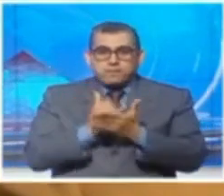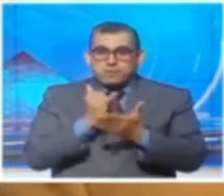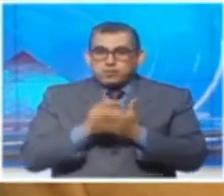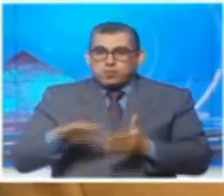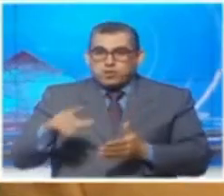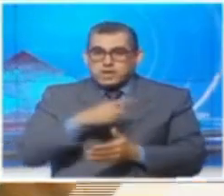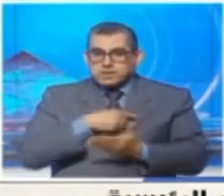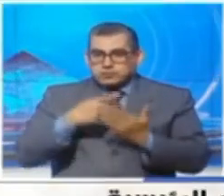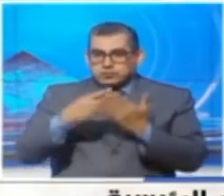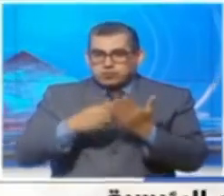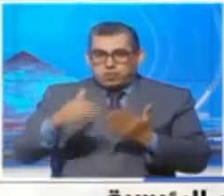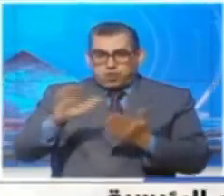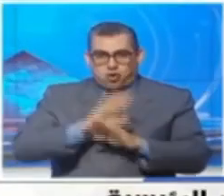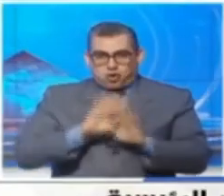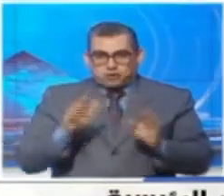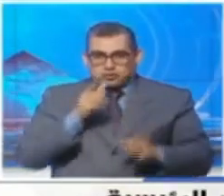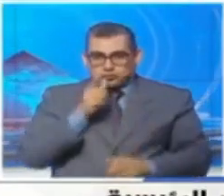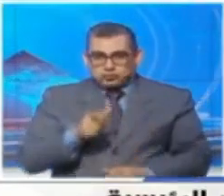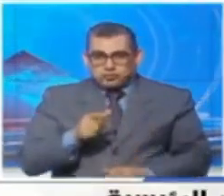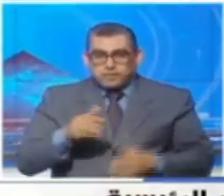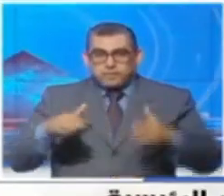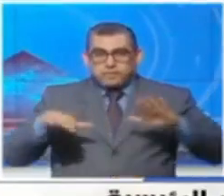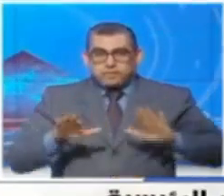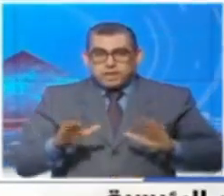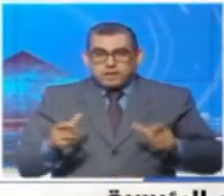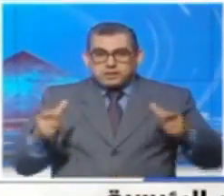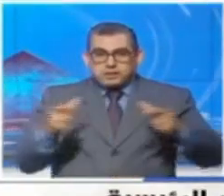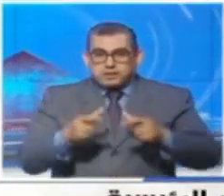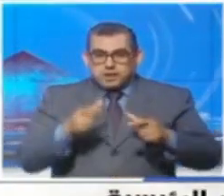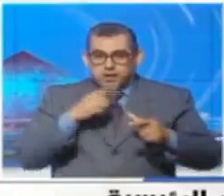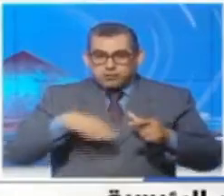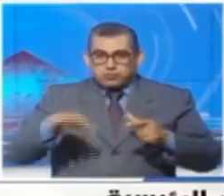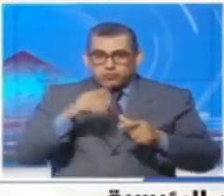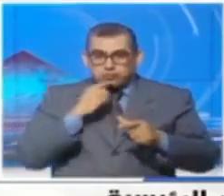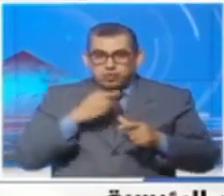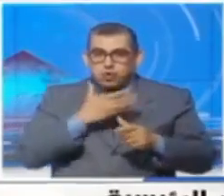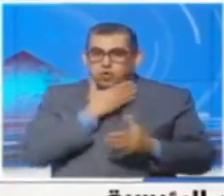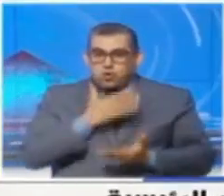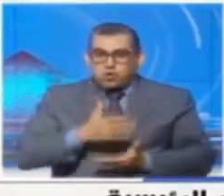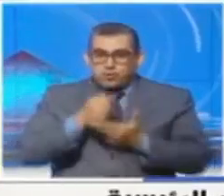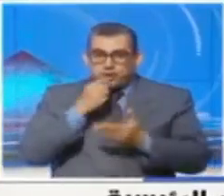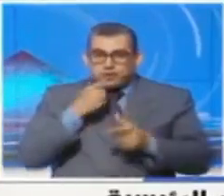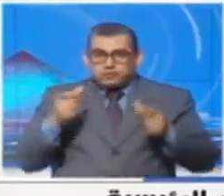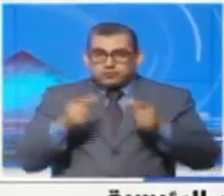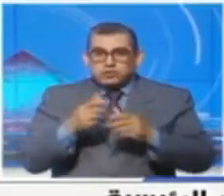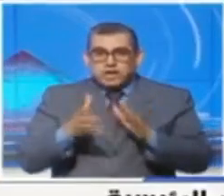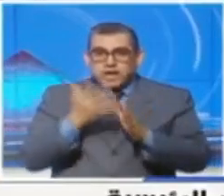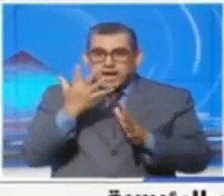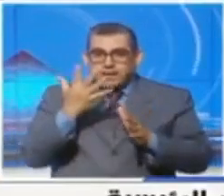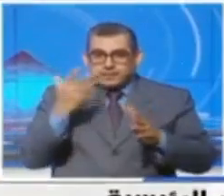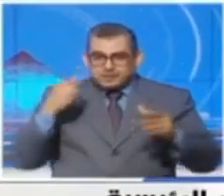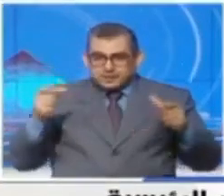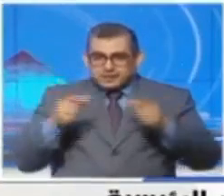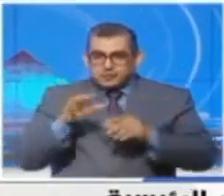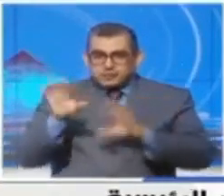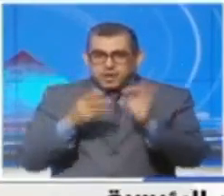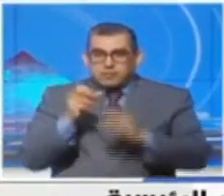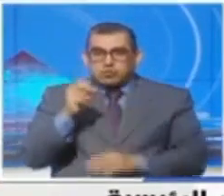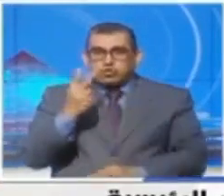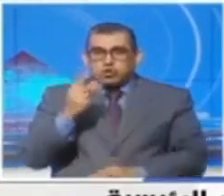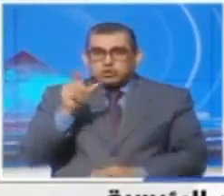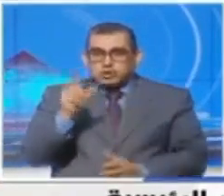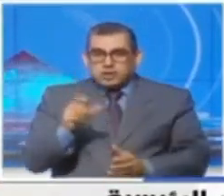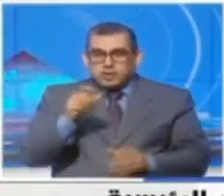اللي هيديروا هذه اللجان. وكان مجلس الأمناء قد استقر بالإجماع في جلسته الخامسة على اختيار 12